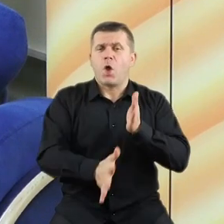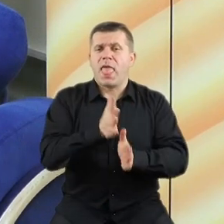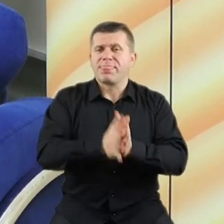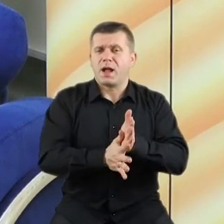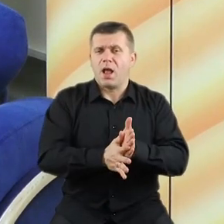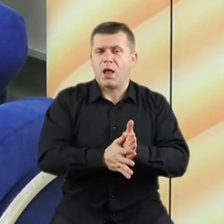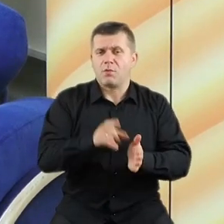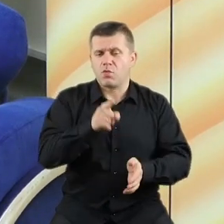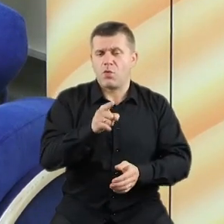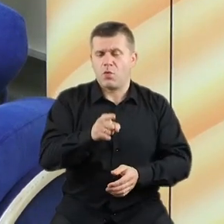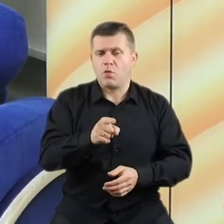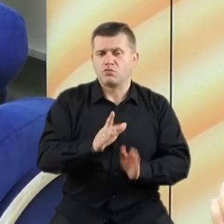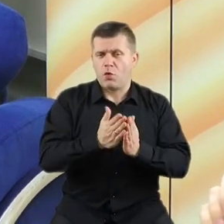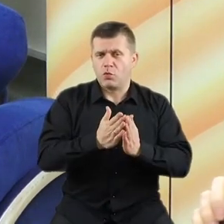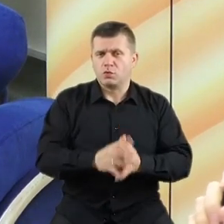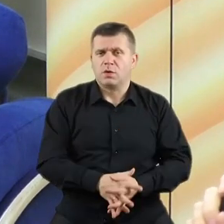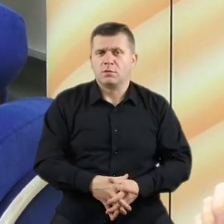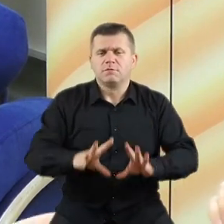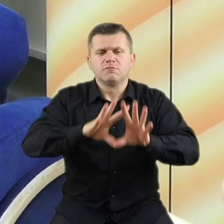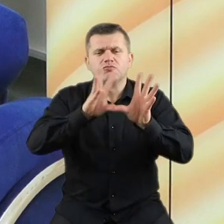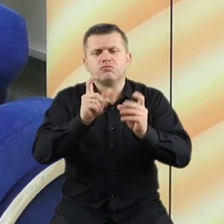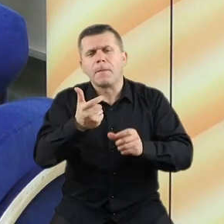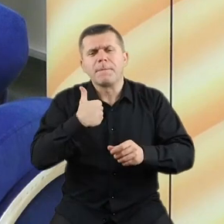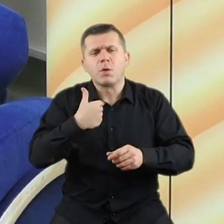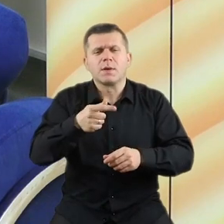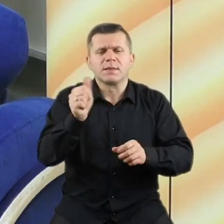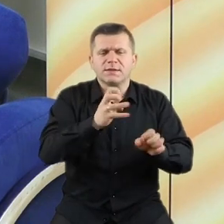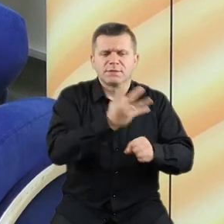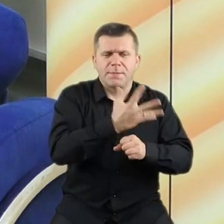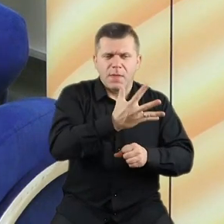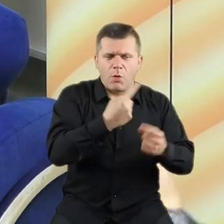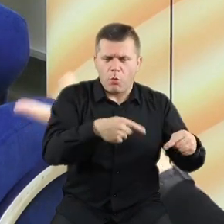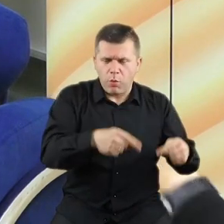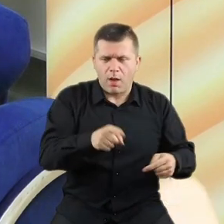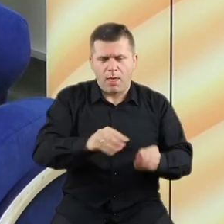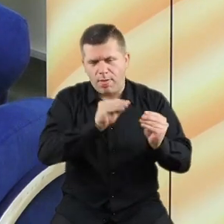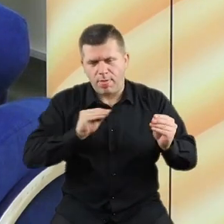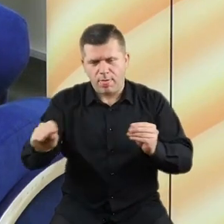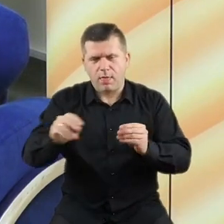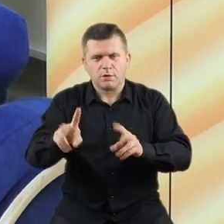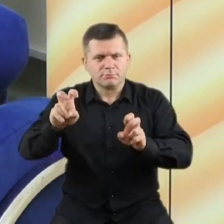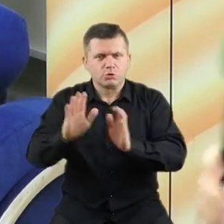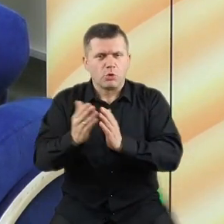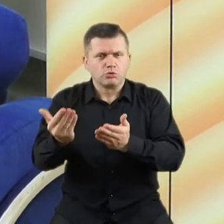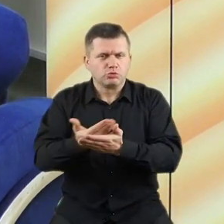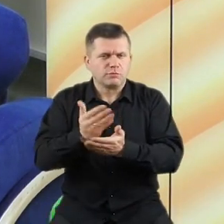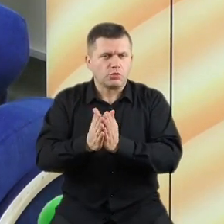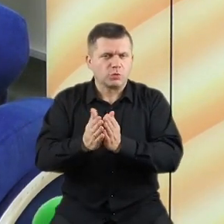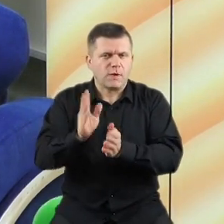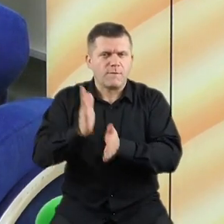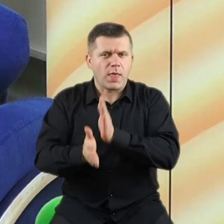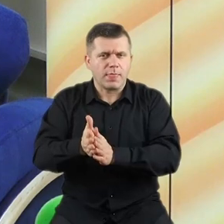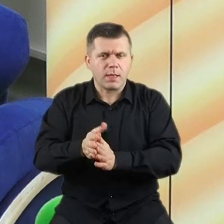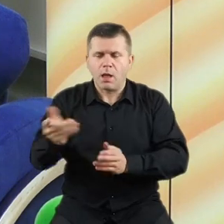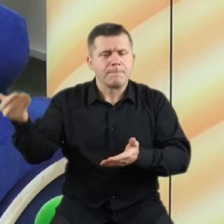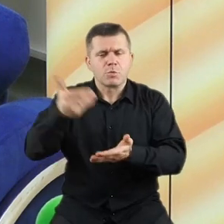jest trochę pokłosie tego wszystkiego, czego nie wykorzystałaś w 45, tylko ujęte w innej formie? Nie. To